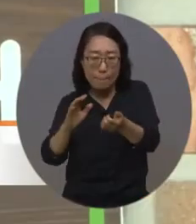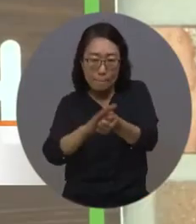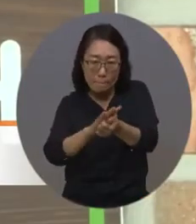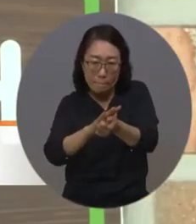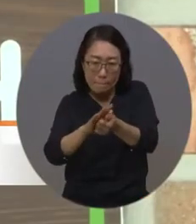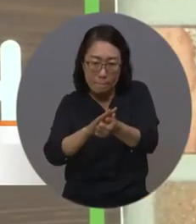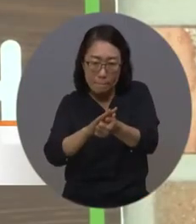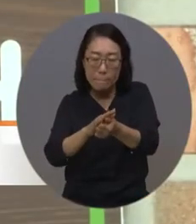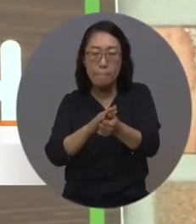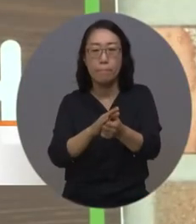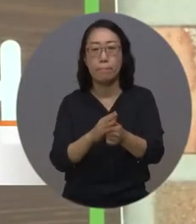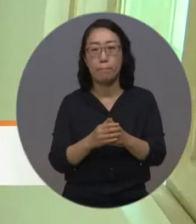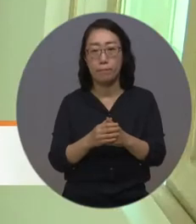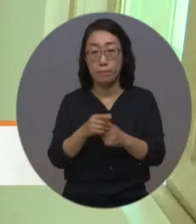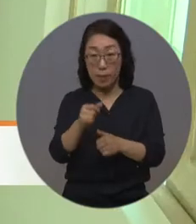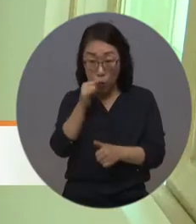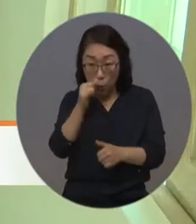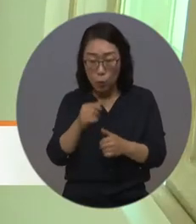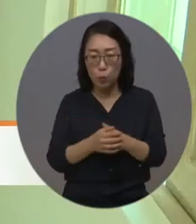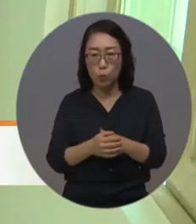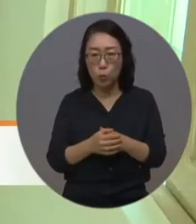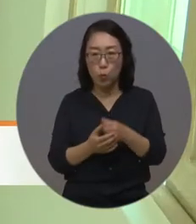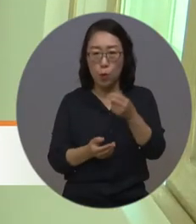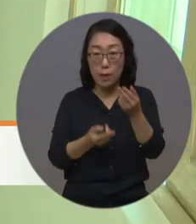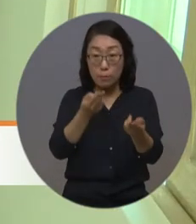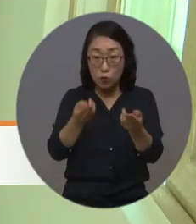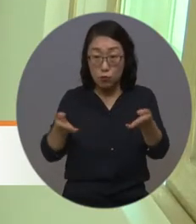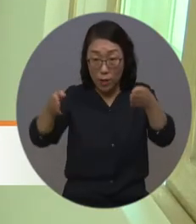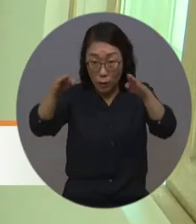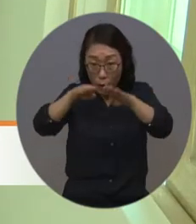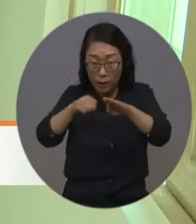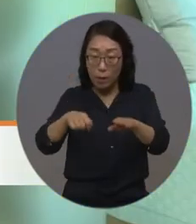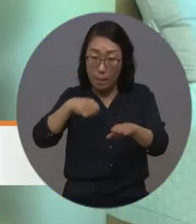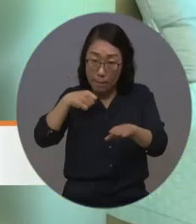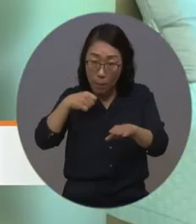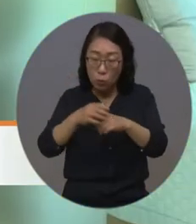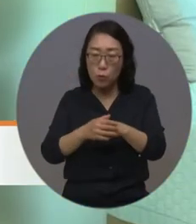케어 안심주택과 입주 노인들의 식사 제공과